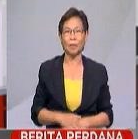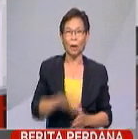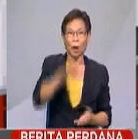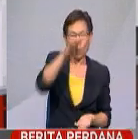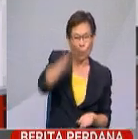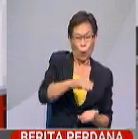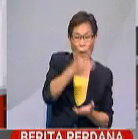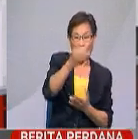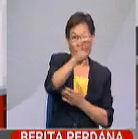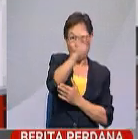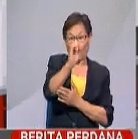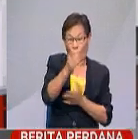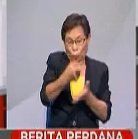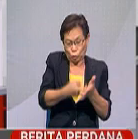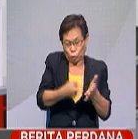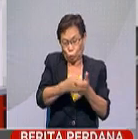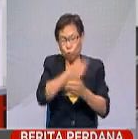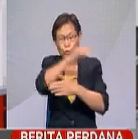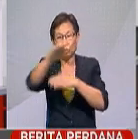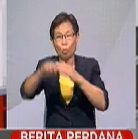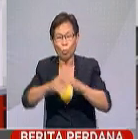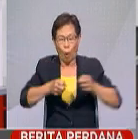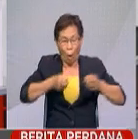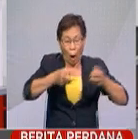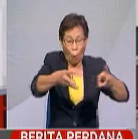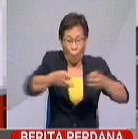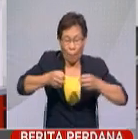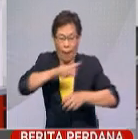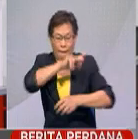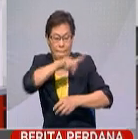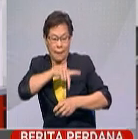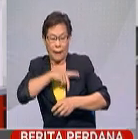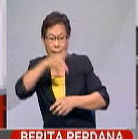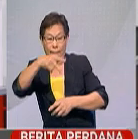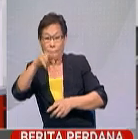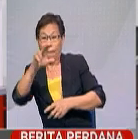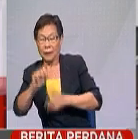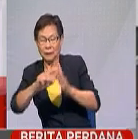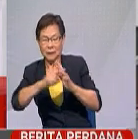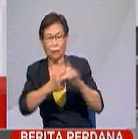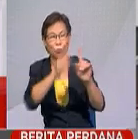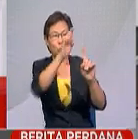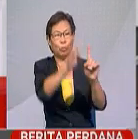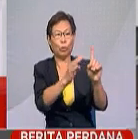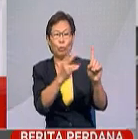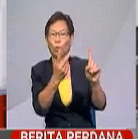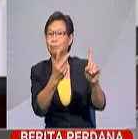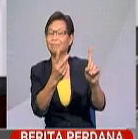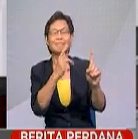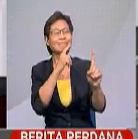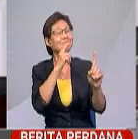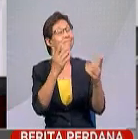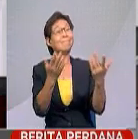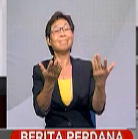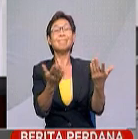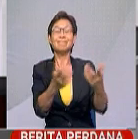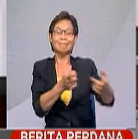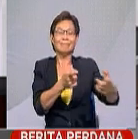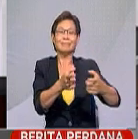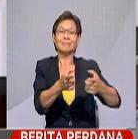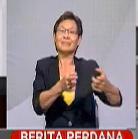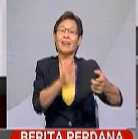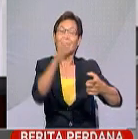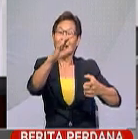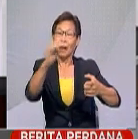Pengurangan 18% kadar tol di semua lebuh raya milik PLUS Malaysia Berhad mulai 1 Februari ini tidak akan menjejaskan pengendali lebuh